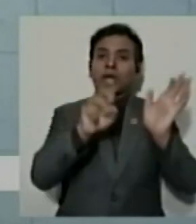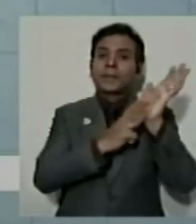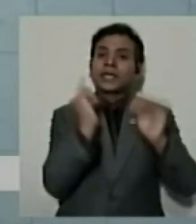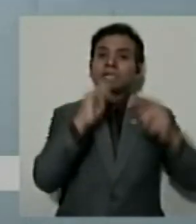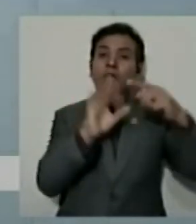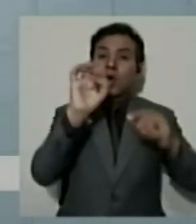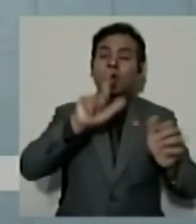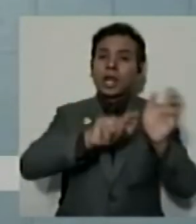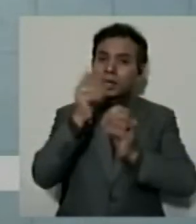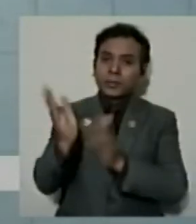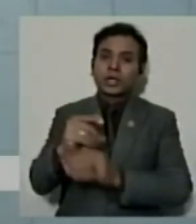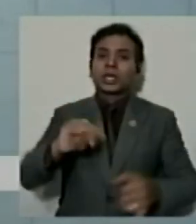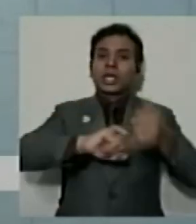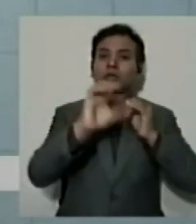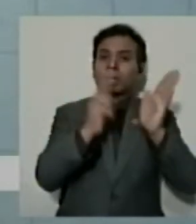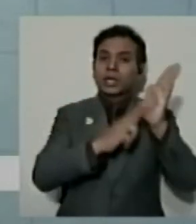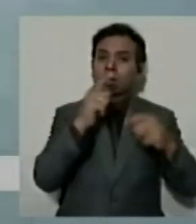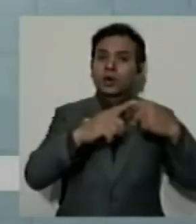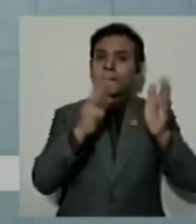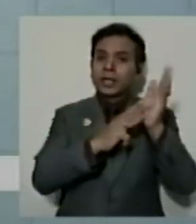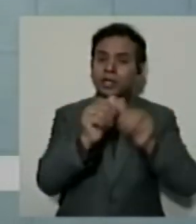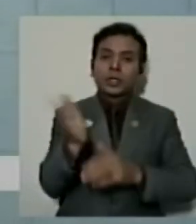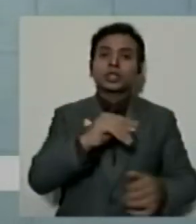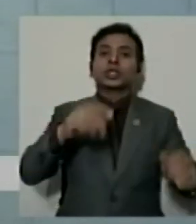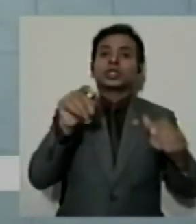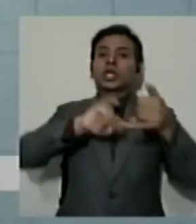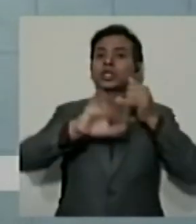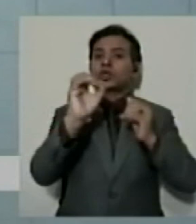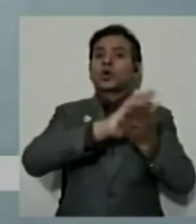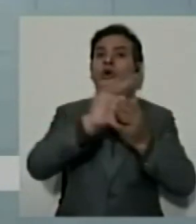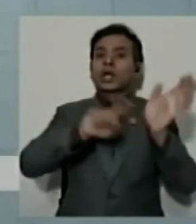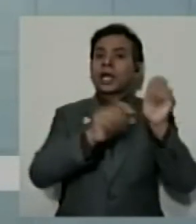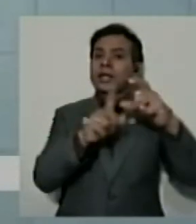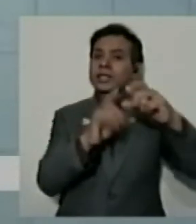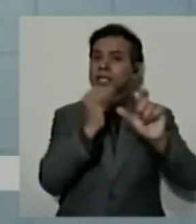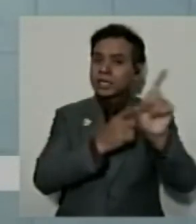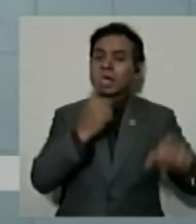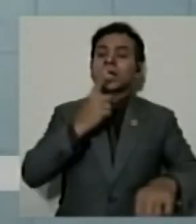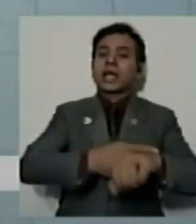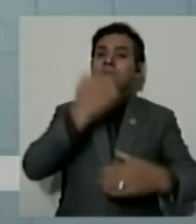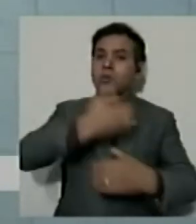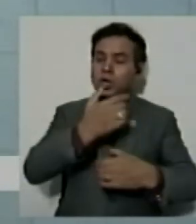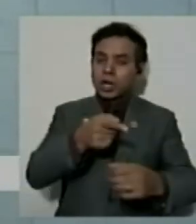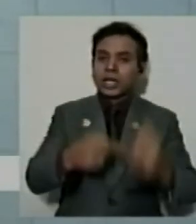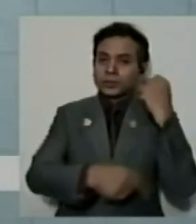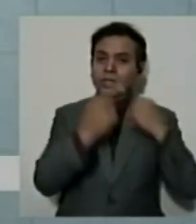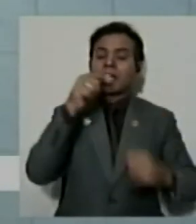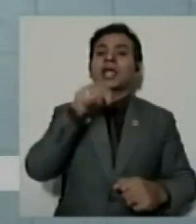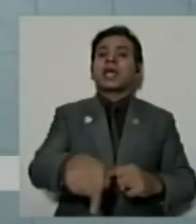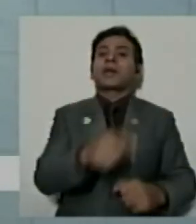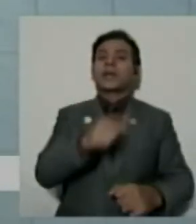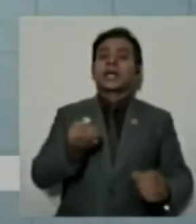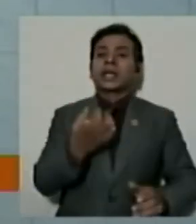হাসপাতাল, রেলওয়ে হাসপাতাল ঢাকা, রিজেন্ট হাসপাতাল উত্তরা, রিজেন্ট হাসপাতাল মিরপুর, সাজেদা ফাউন্ডেশন